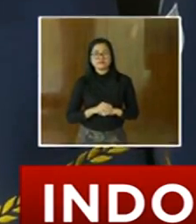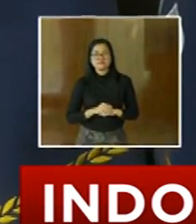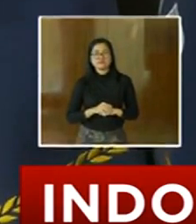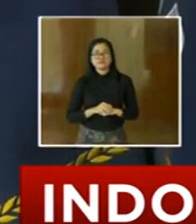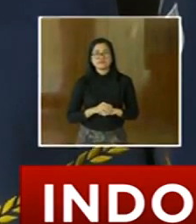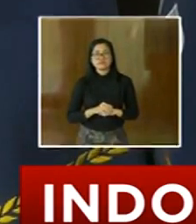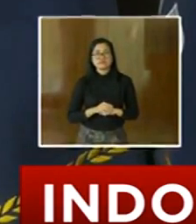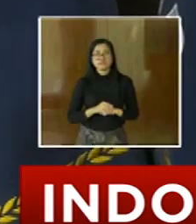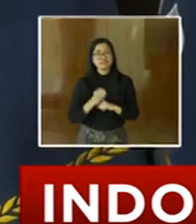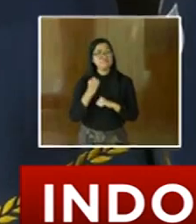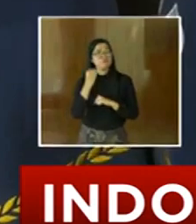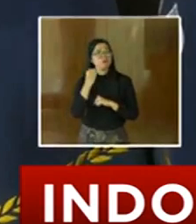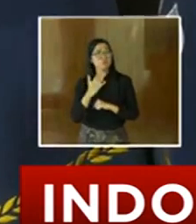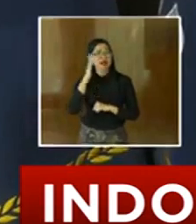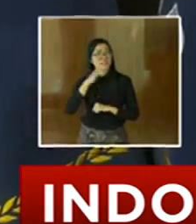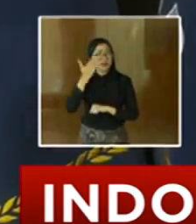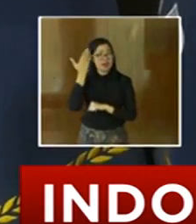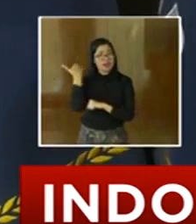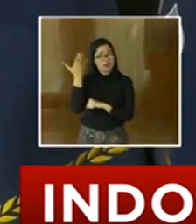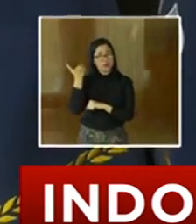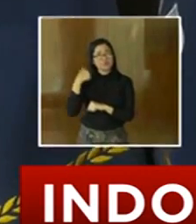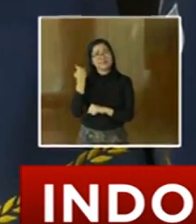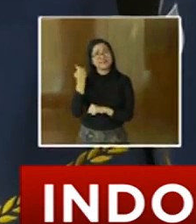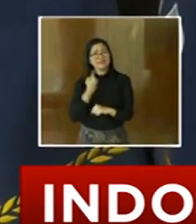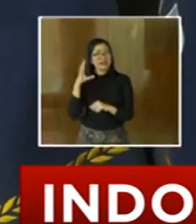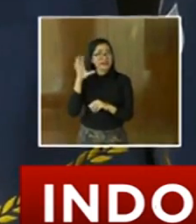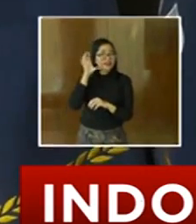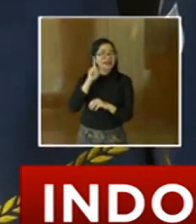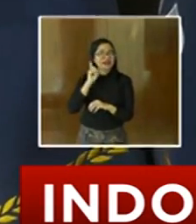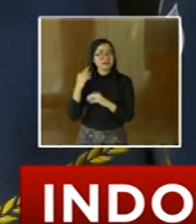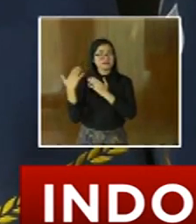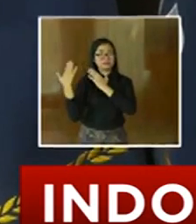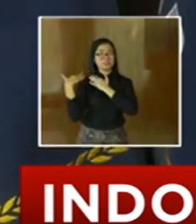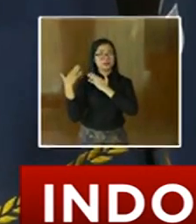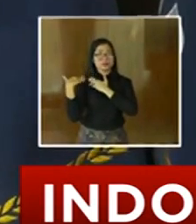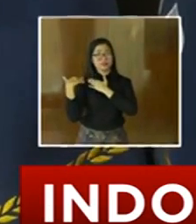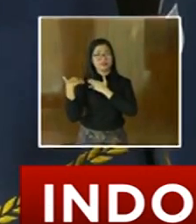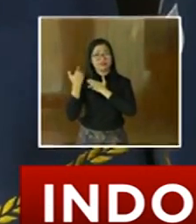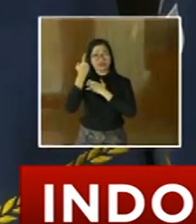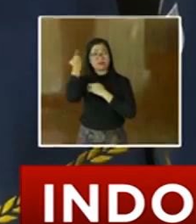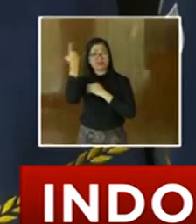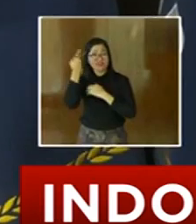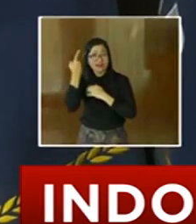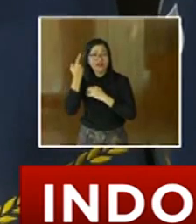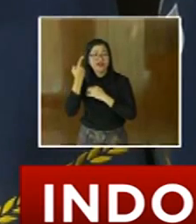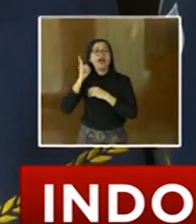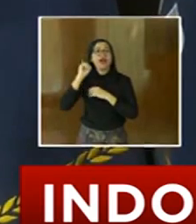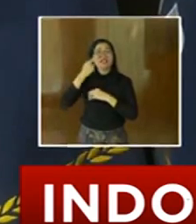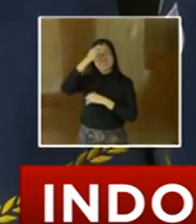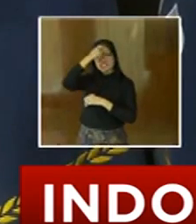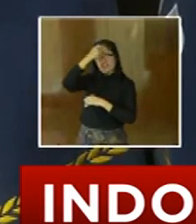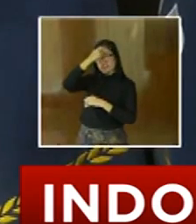beberapa hari yang lalu kita mendengar bahwa salah satu pejabat tinggi negara gosip positif